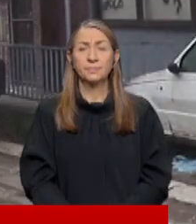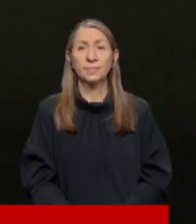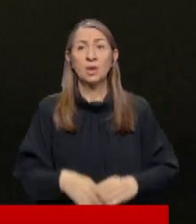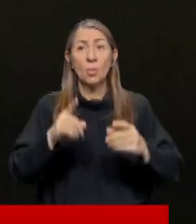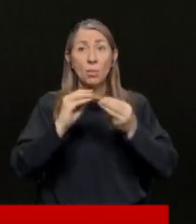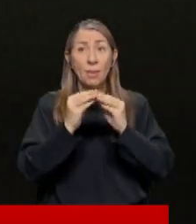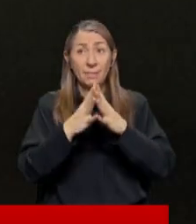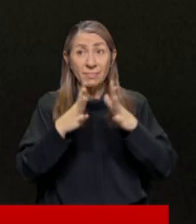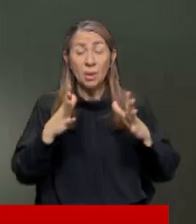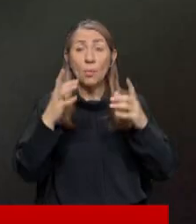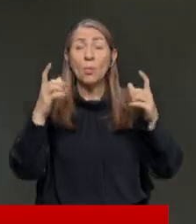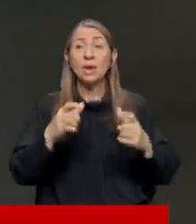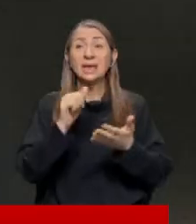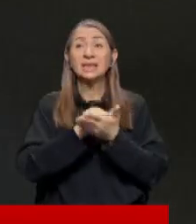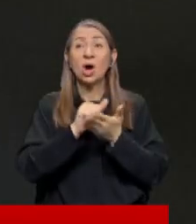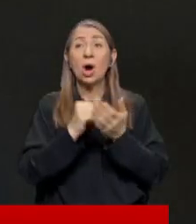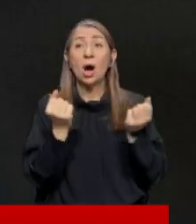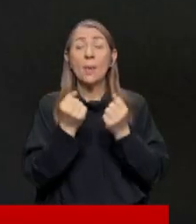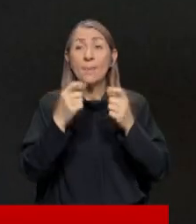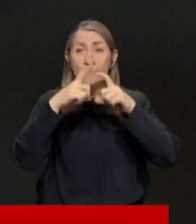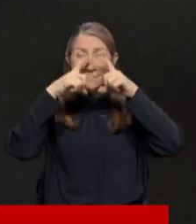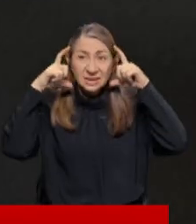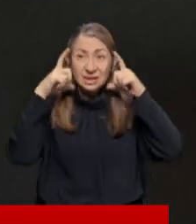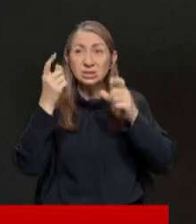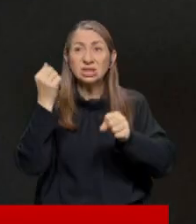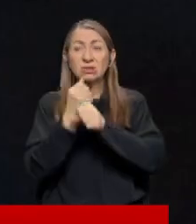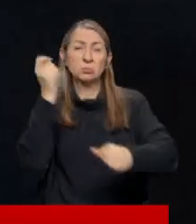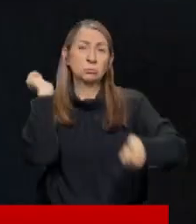Gerilim sürerken bölgede gazetecilerin otomobili maskeli bir grubun